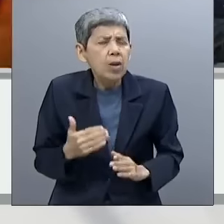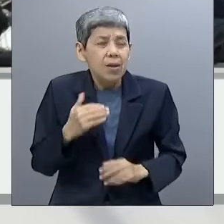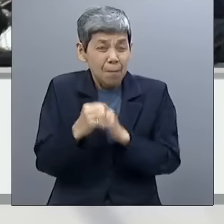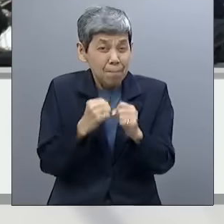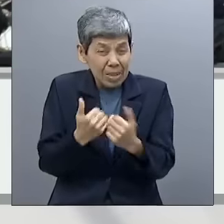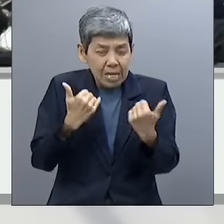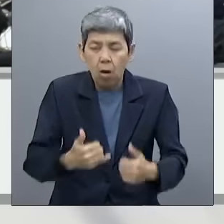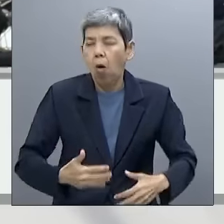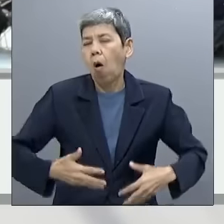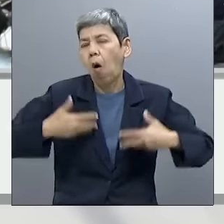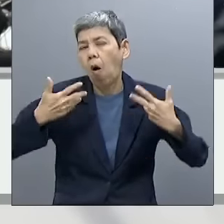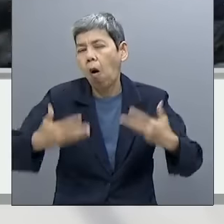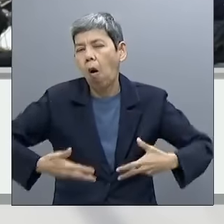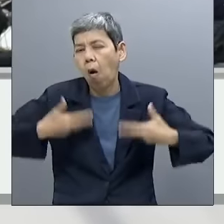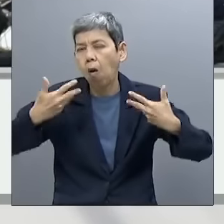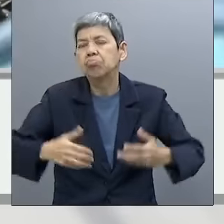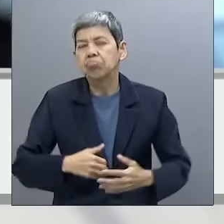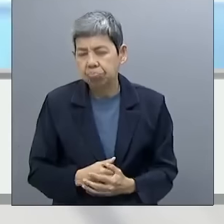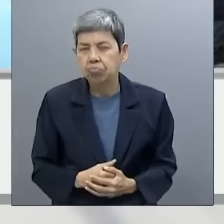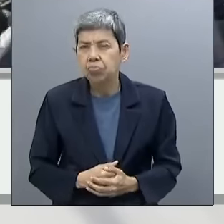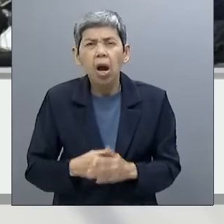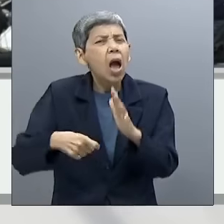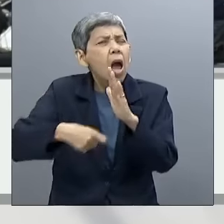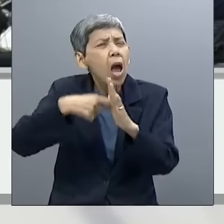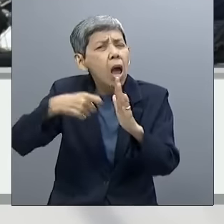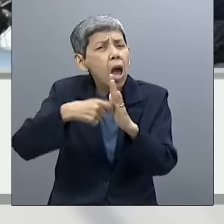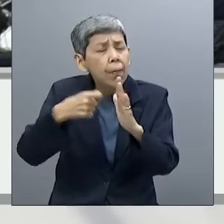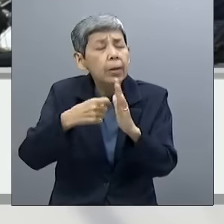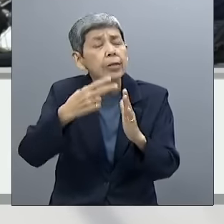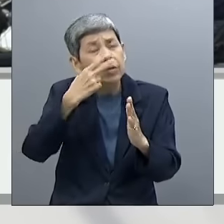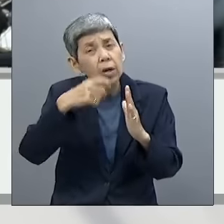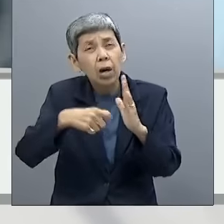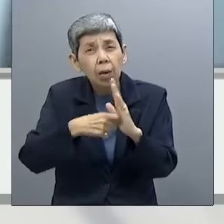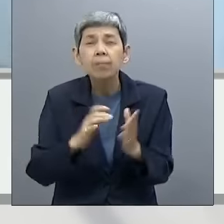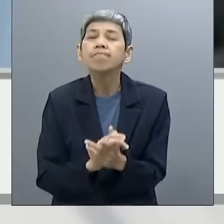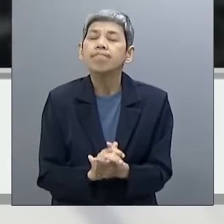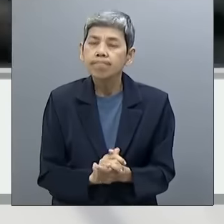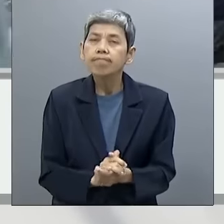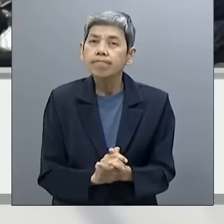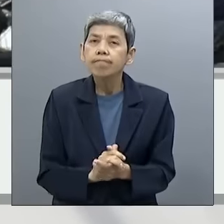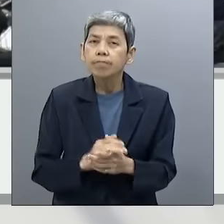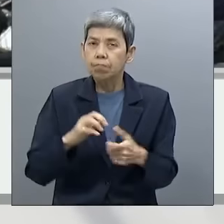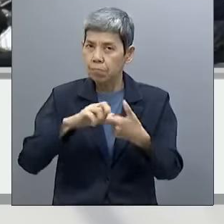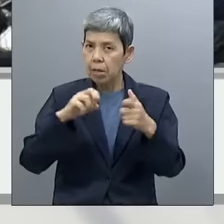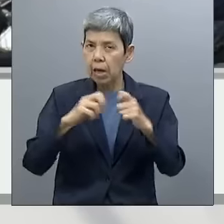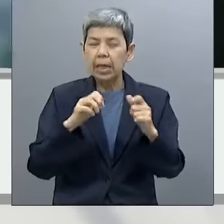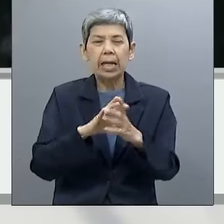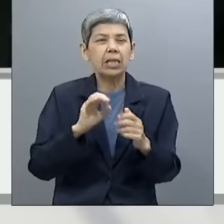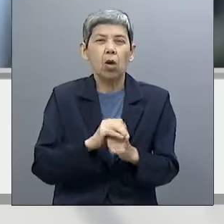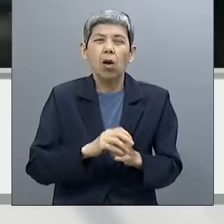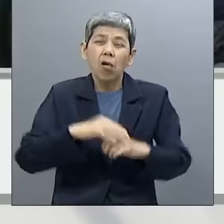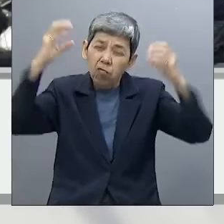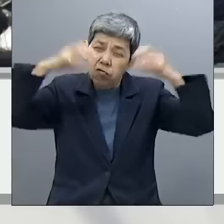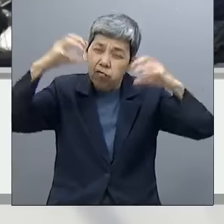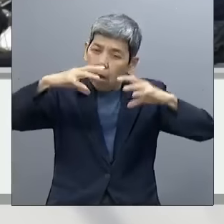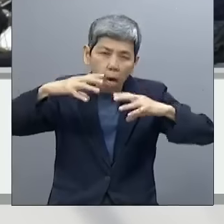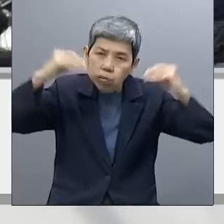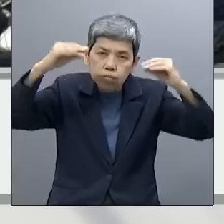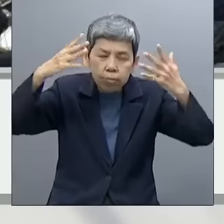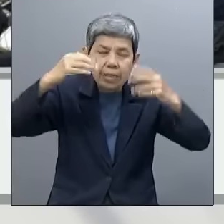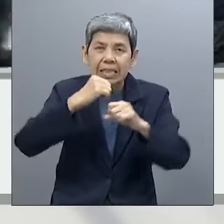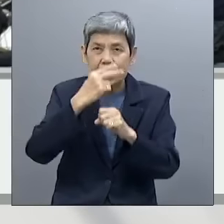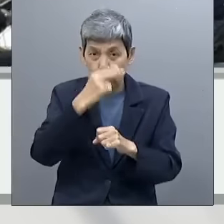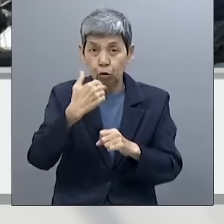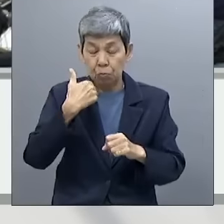นี้ร้อนเร็วร้อนจัดด้วยนะคะสาเหตุส่วนหนึงอาจจะมองได้อาจจะอธิบายได้นั่นก็คือภาวะเอลนิโยที่ยังไม่หมดไปพร้อม